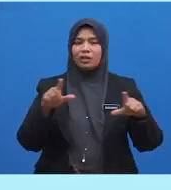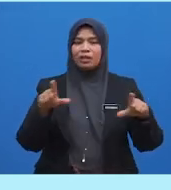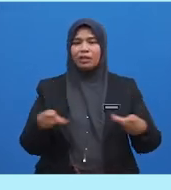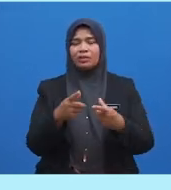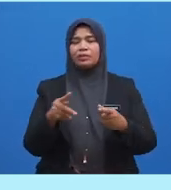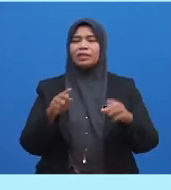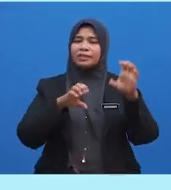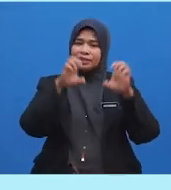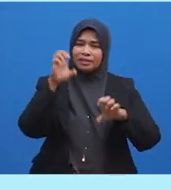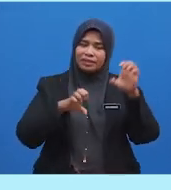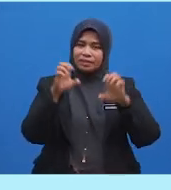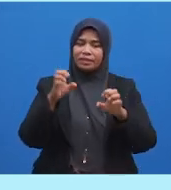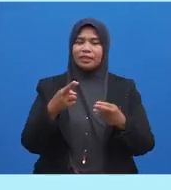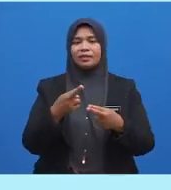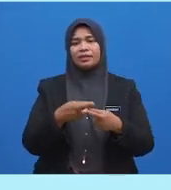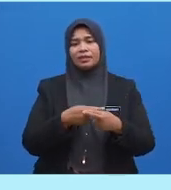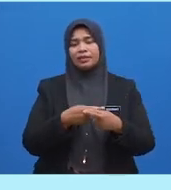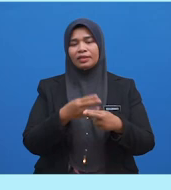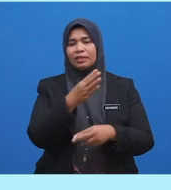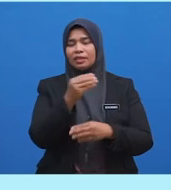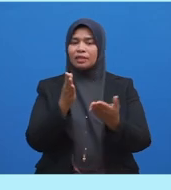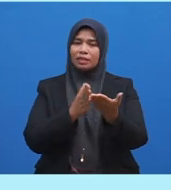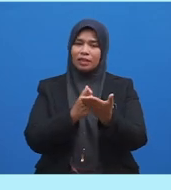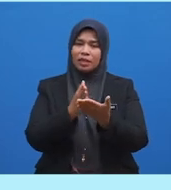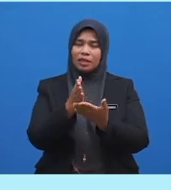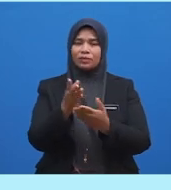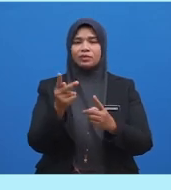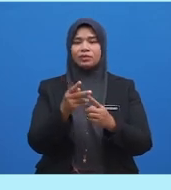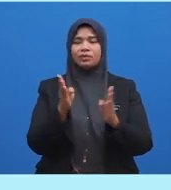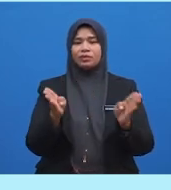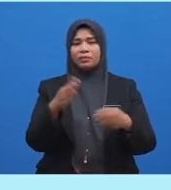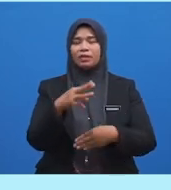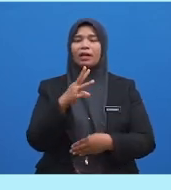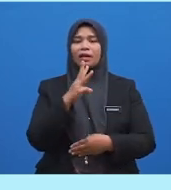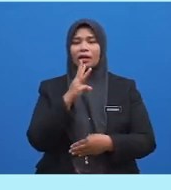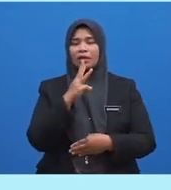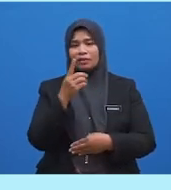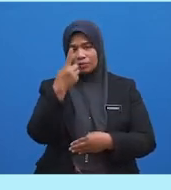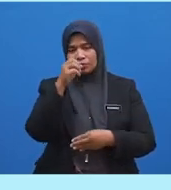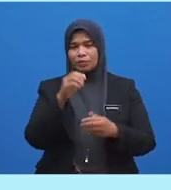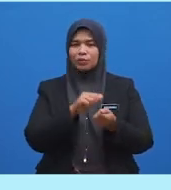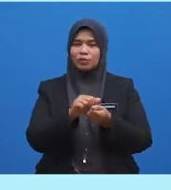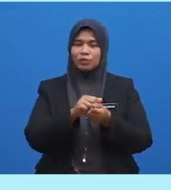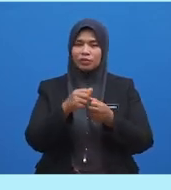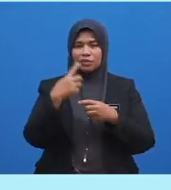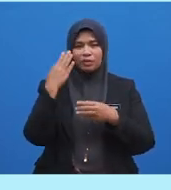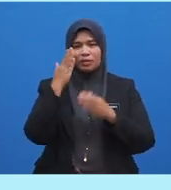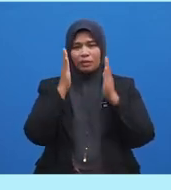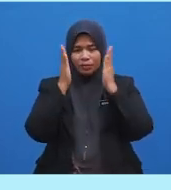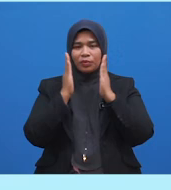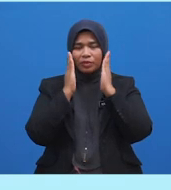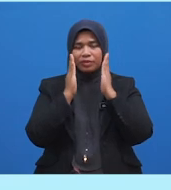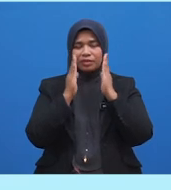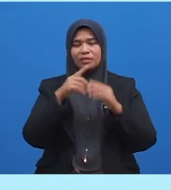senaman ringkas dan terus ke bilik air untuk cuci muka gosok